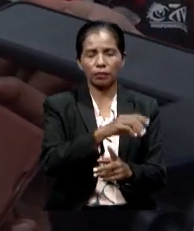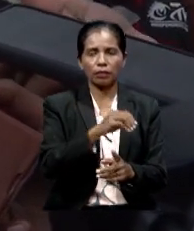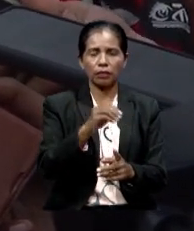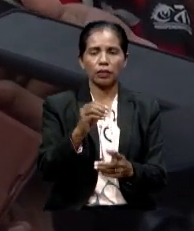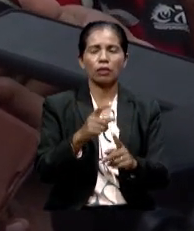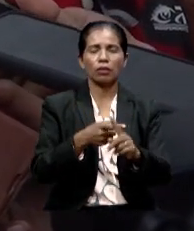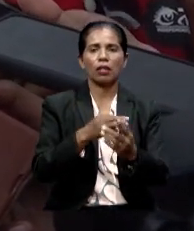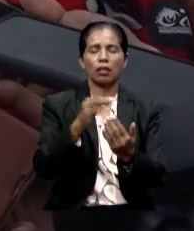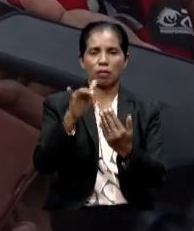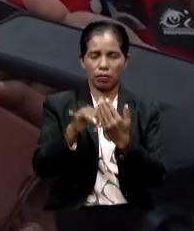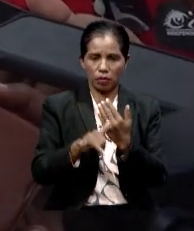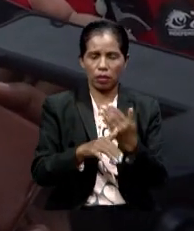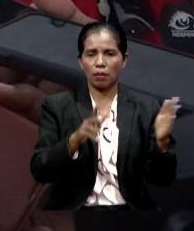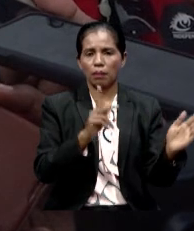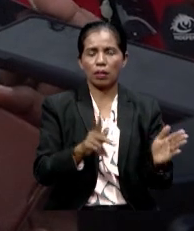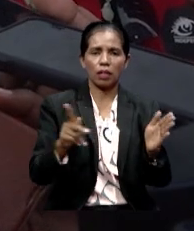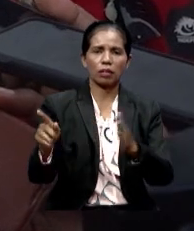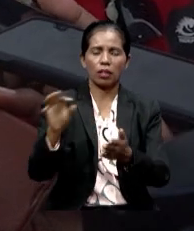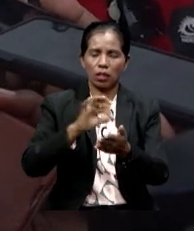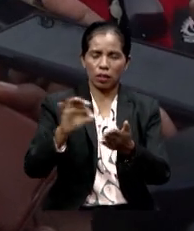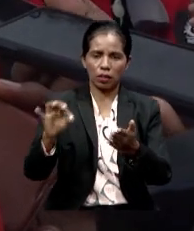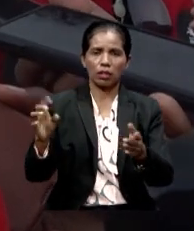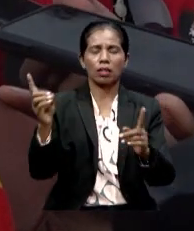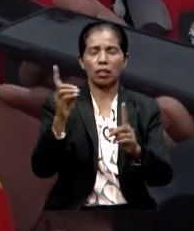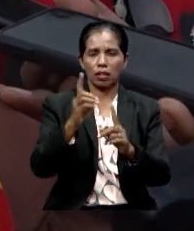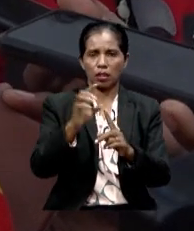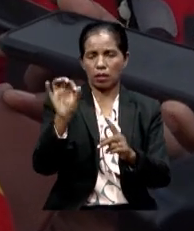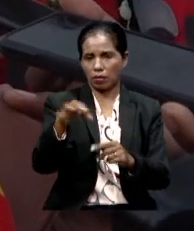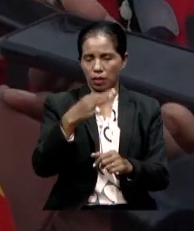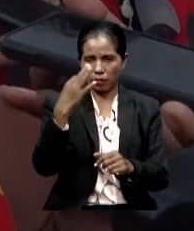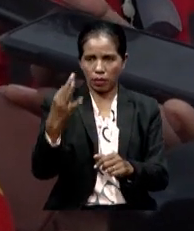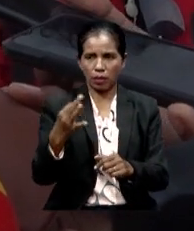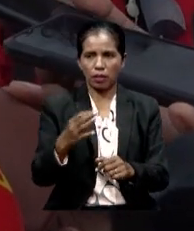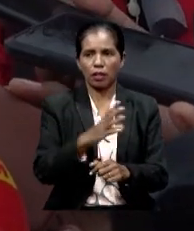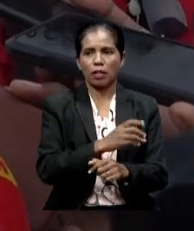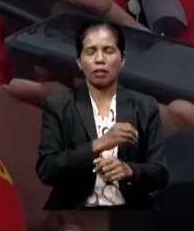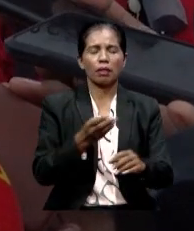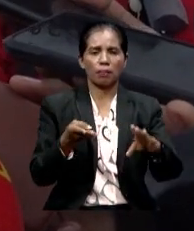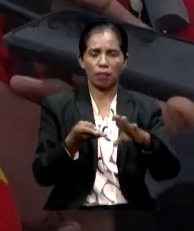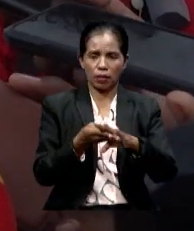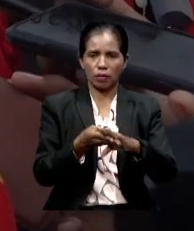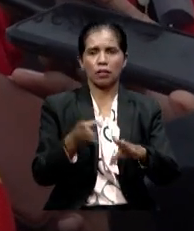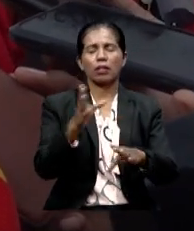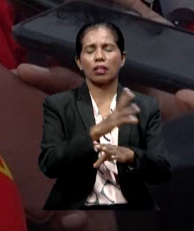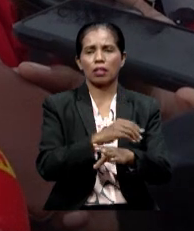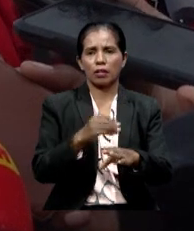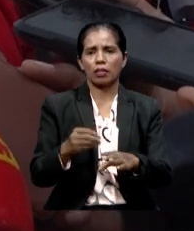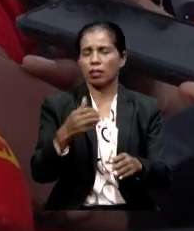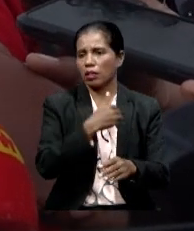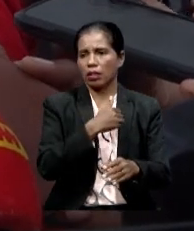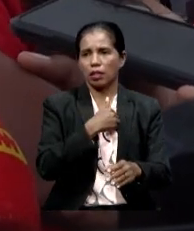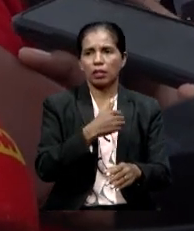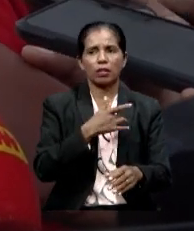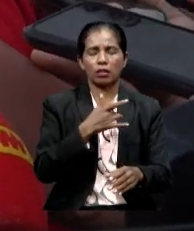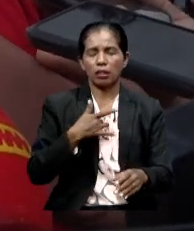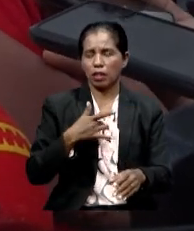mayo plano asina dia 19 mas bank garanti tempo ne sedang to atau kita sentila